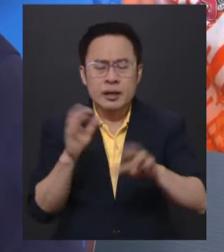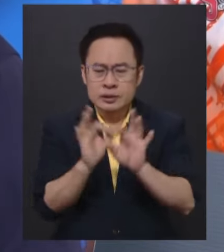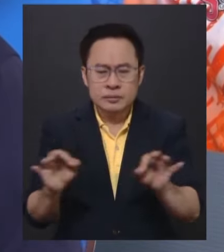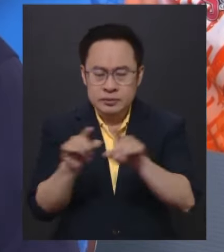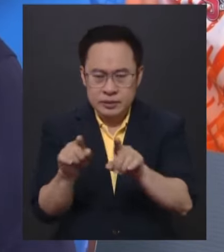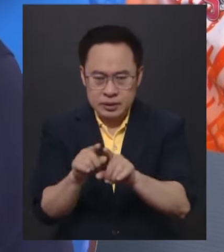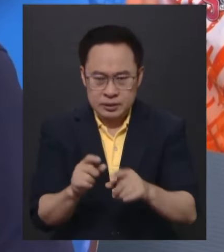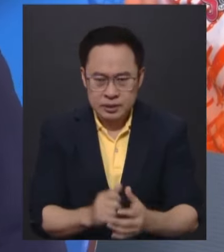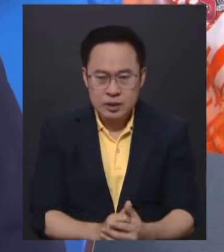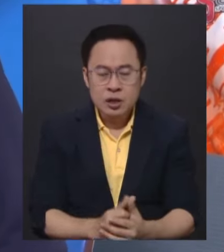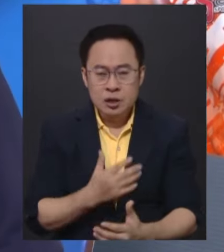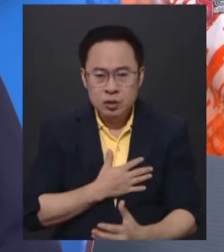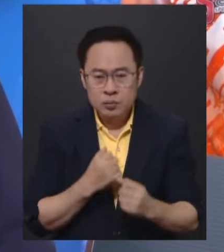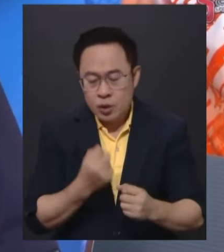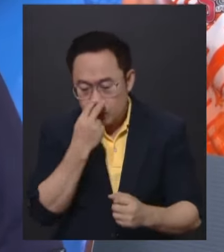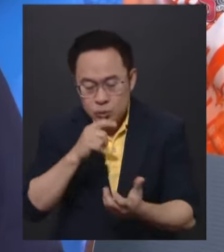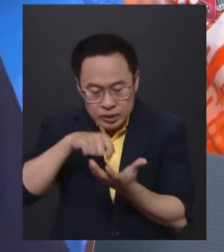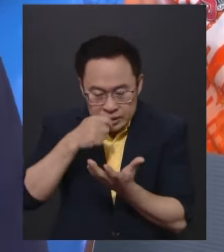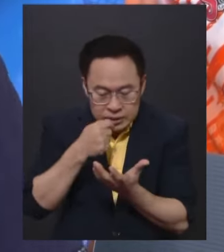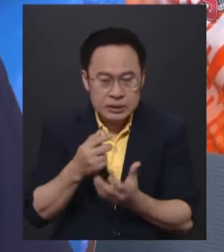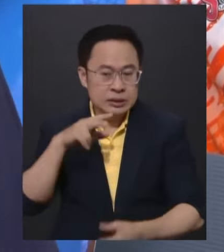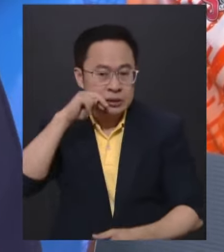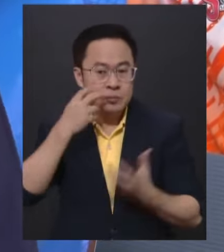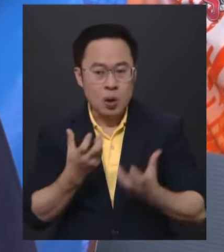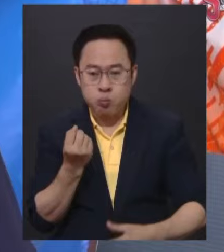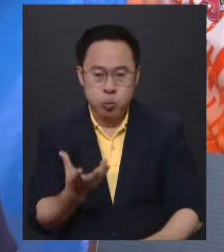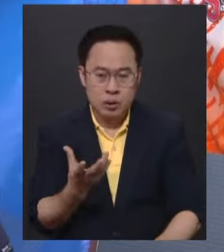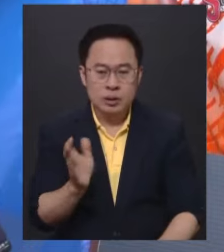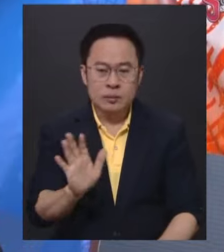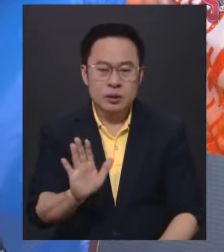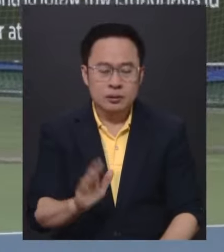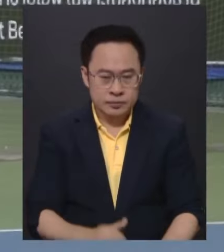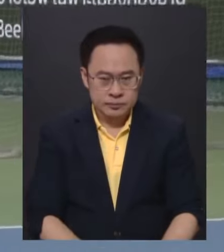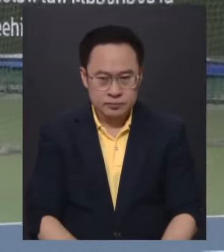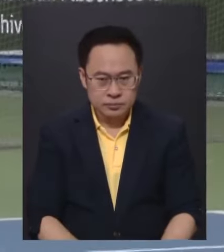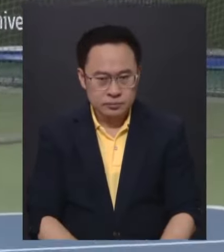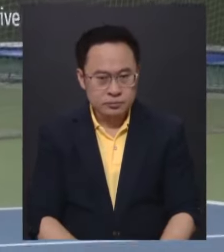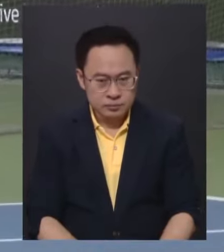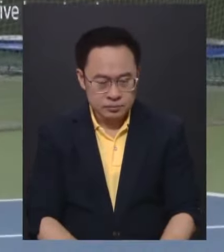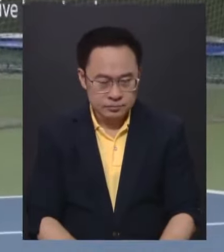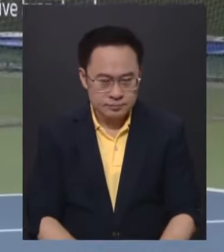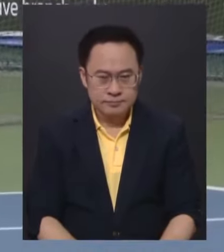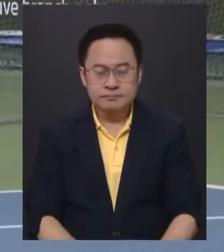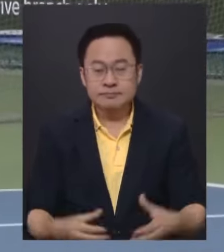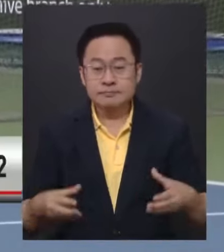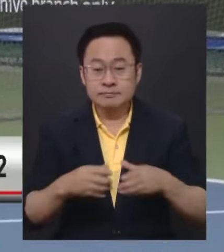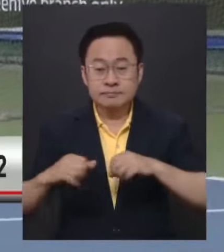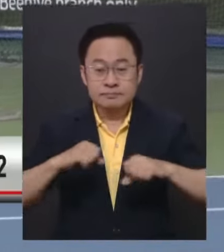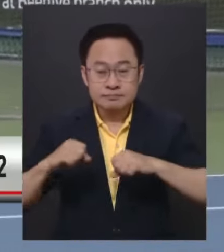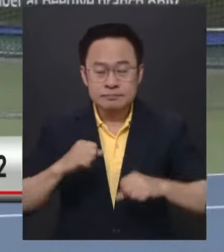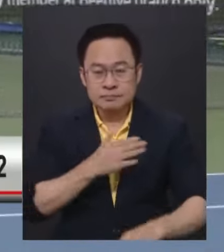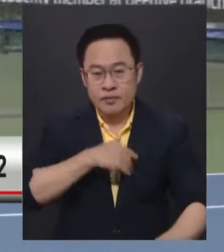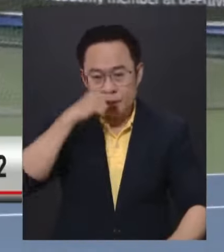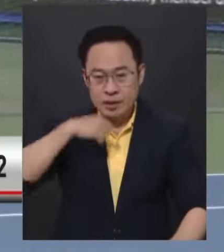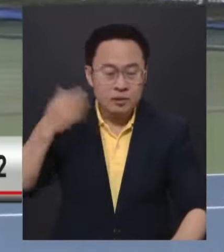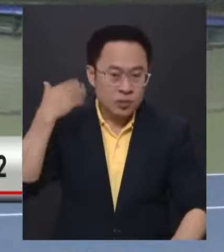ก็พยายามดูเรื่องอาหารคุมน้ำหนักหน่อยนิดนึง สมก็เป็นดีกรีอดีตเยาวชนทีมชาติเลยนะซ้อมบ้างไม่ซ้อมบ้